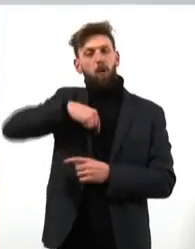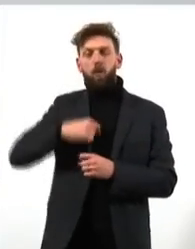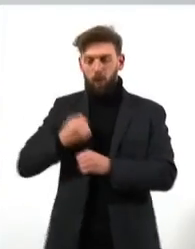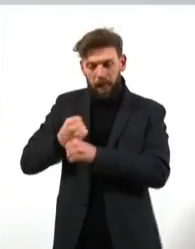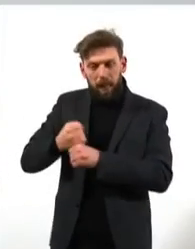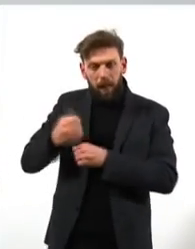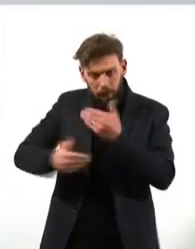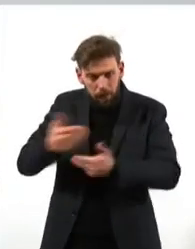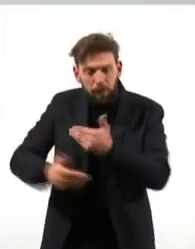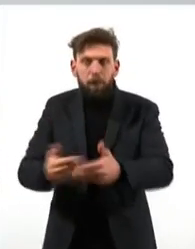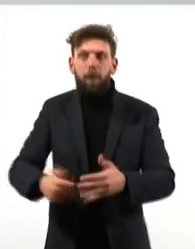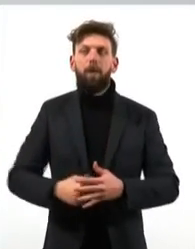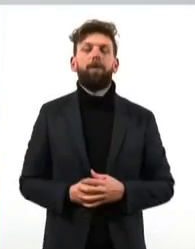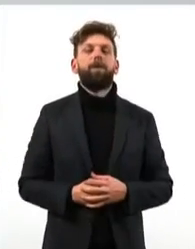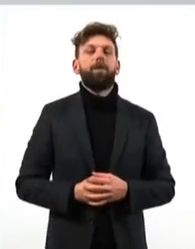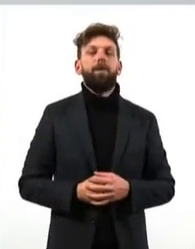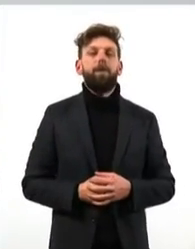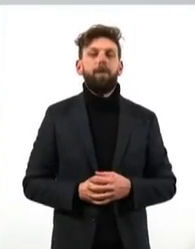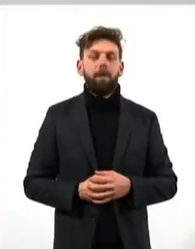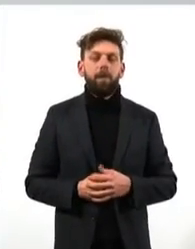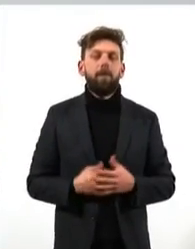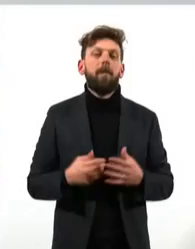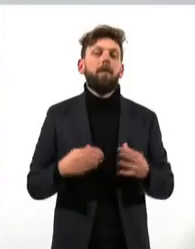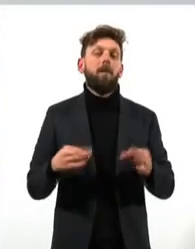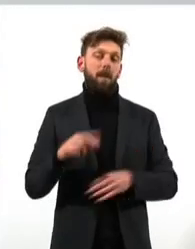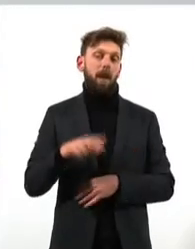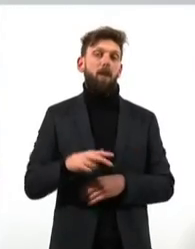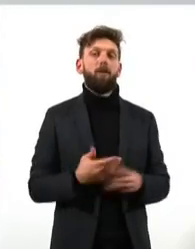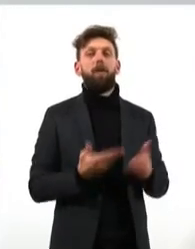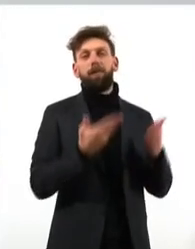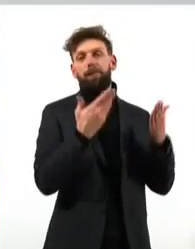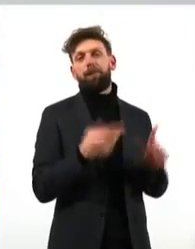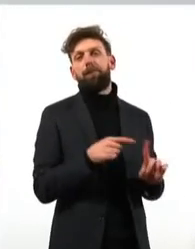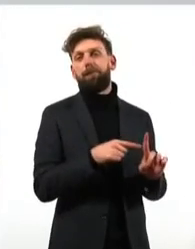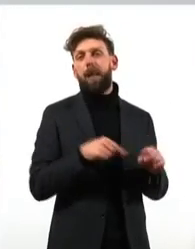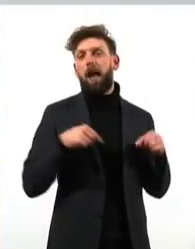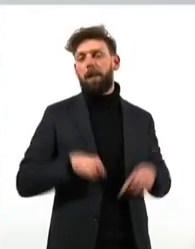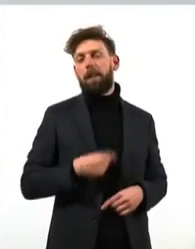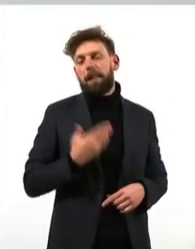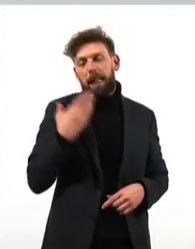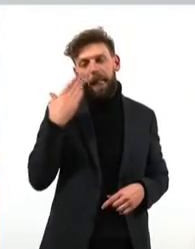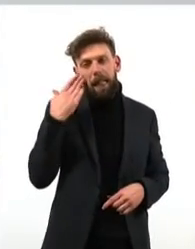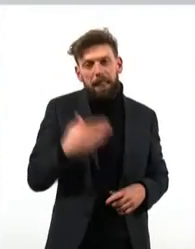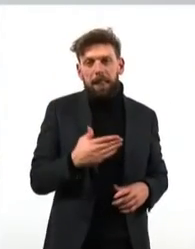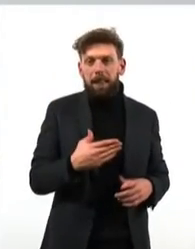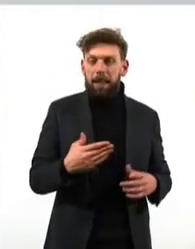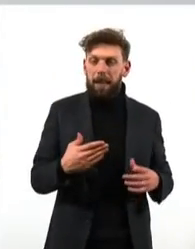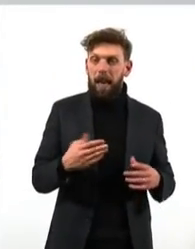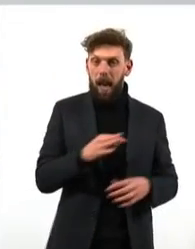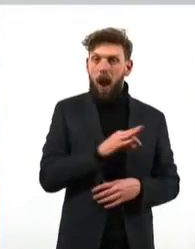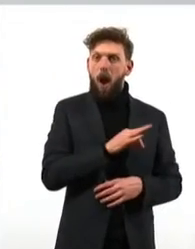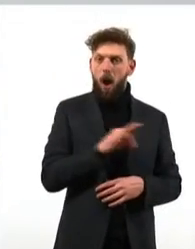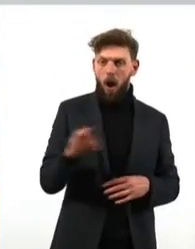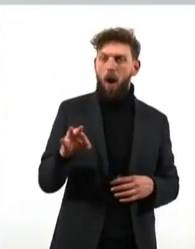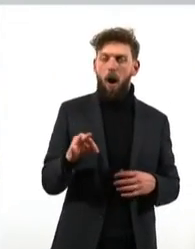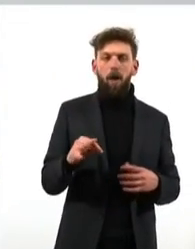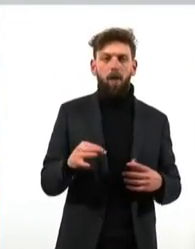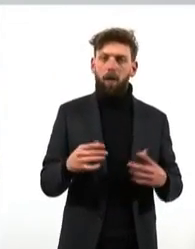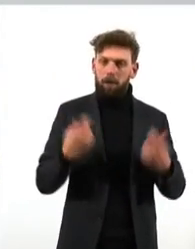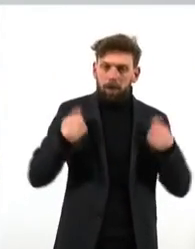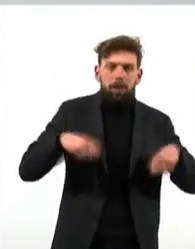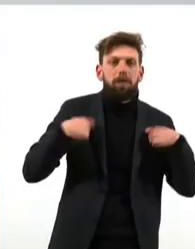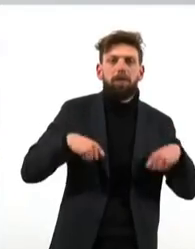ce sujet du logement, le ministre le sait bien, on doit être un des pays qui dépense le plus d'argent pour le